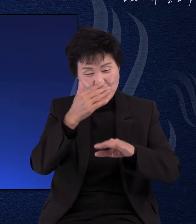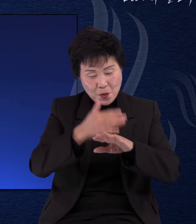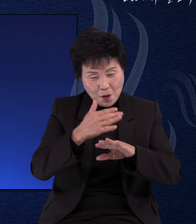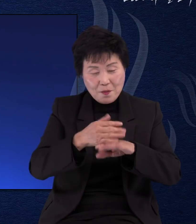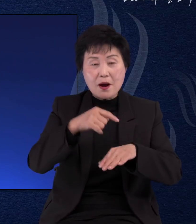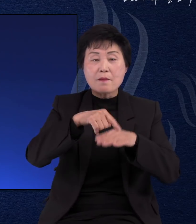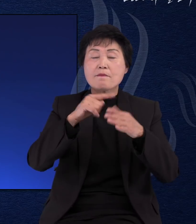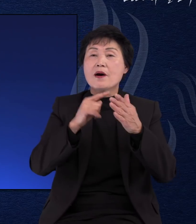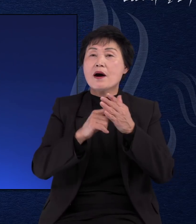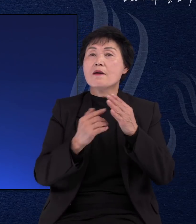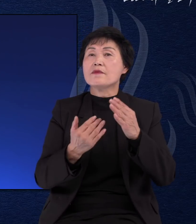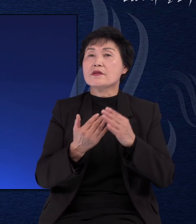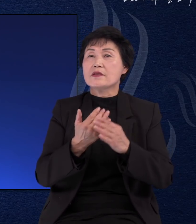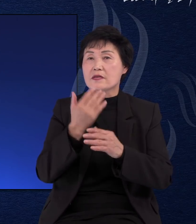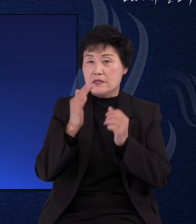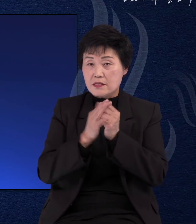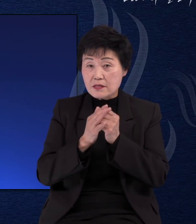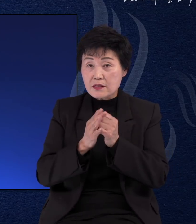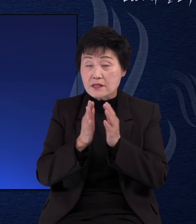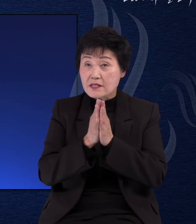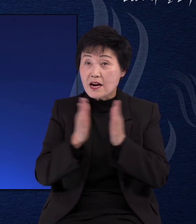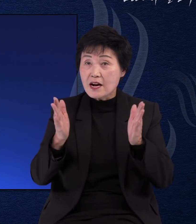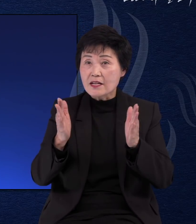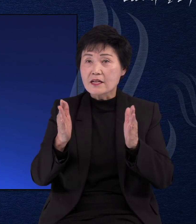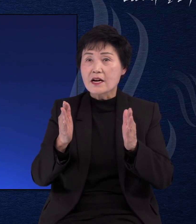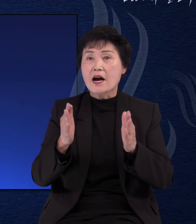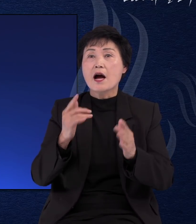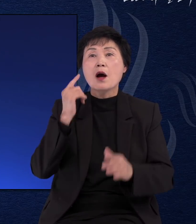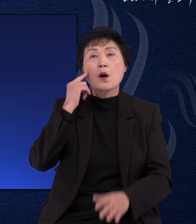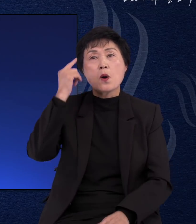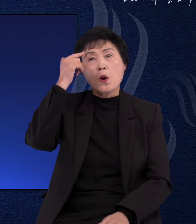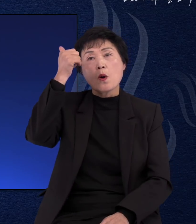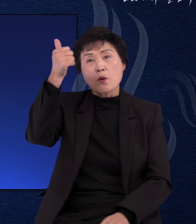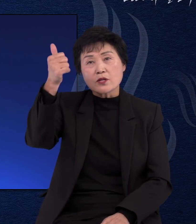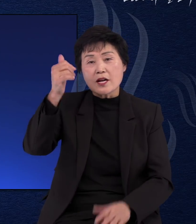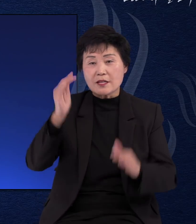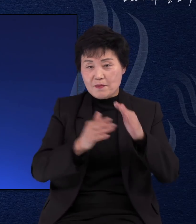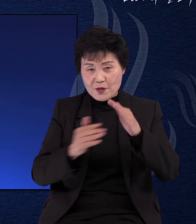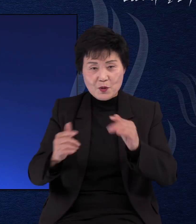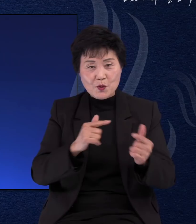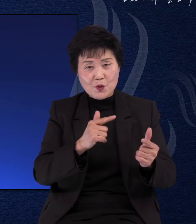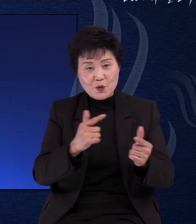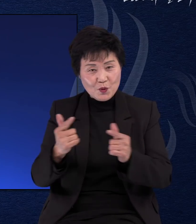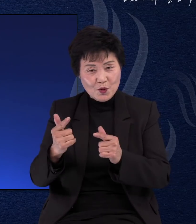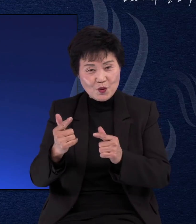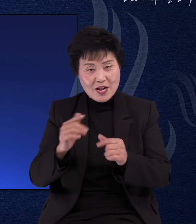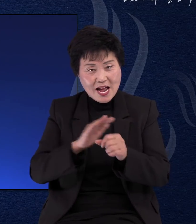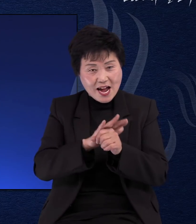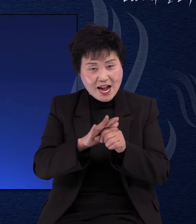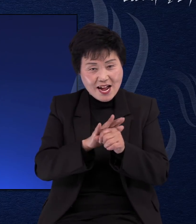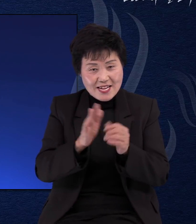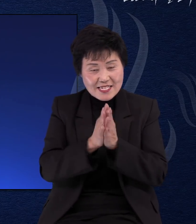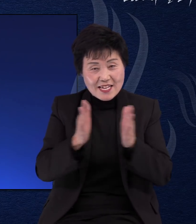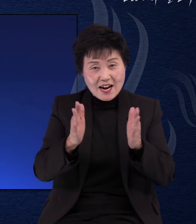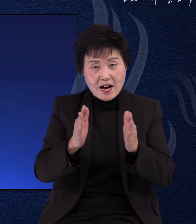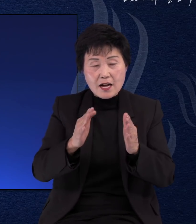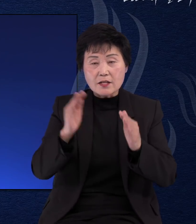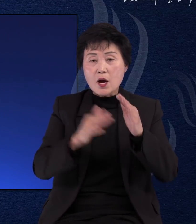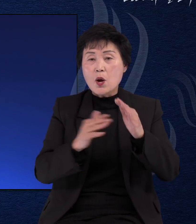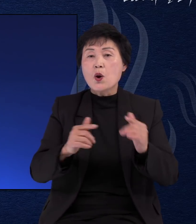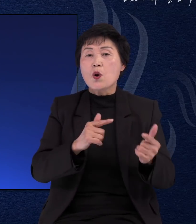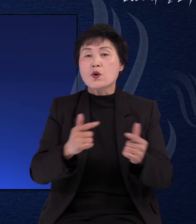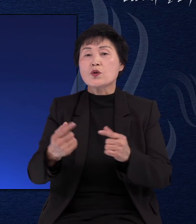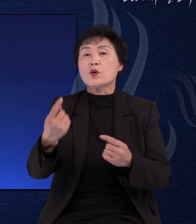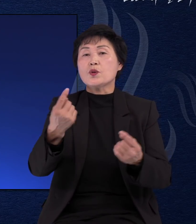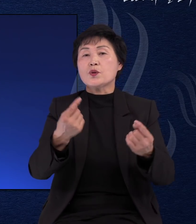사랑스러워지고 목사가 드디어 양을 사랑하기 시작하니까 희한하죠. 양을 맡기시기 시작합니다. 그렇게 안 오던 성도들이